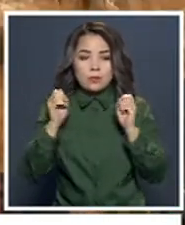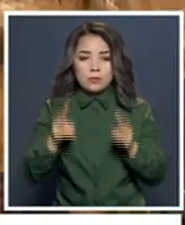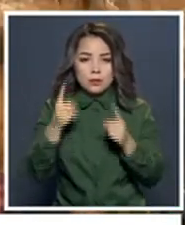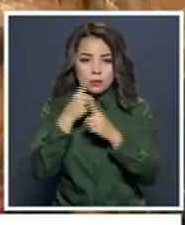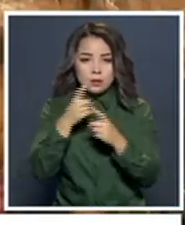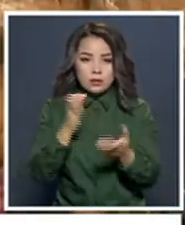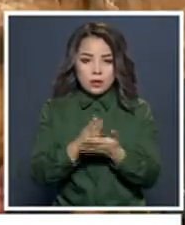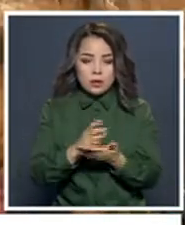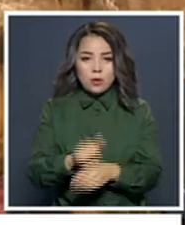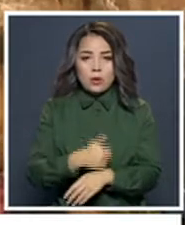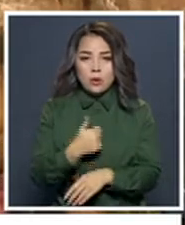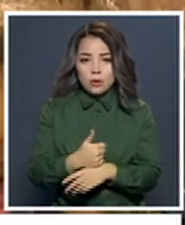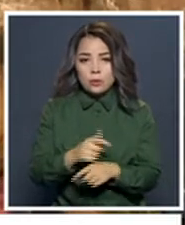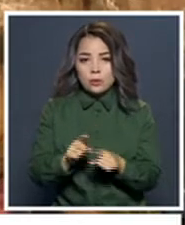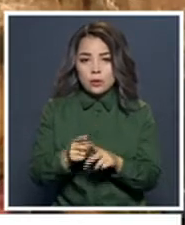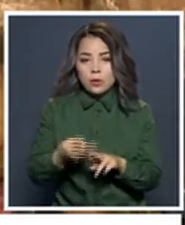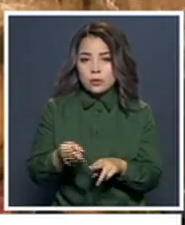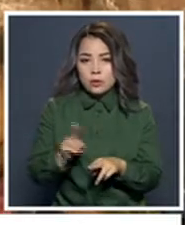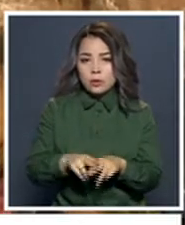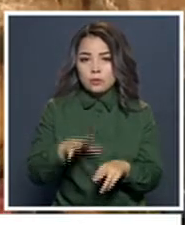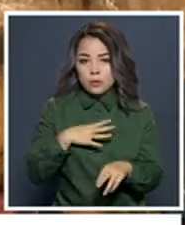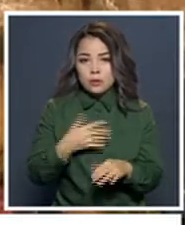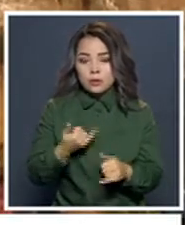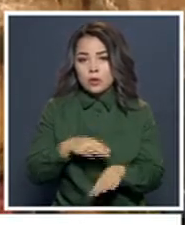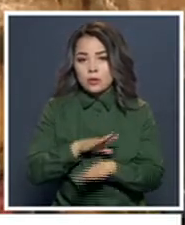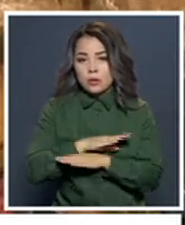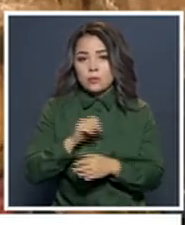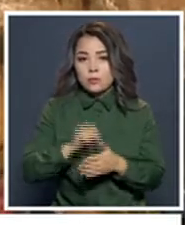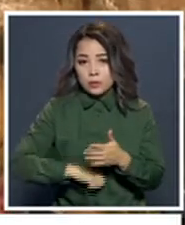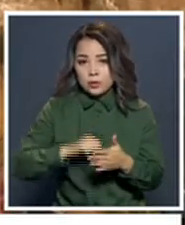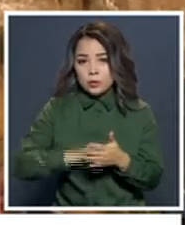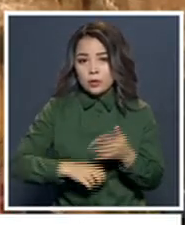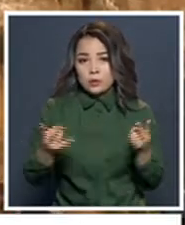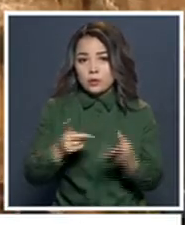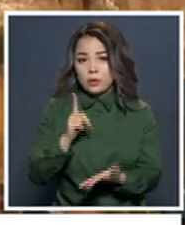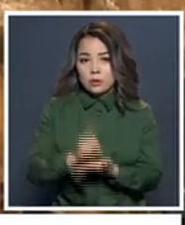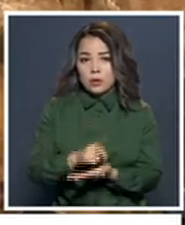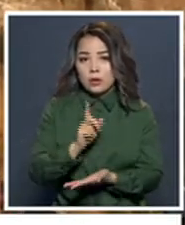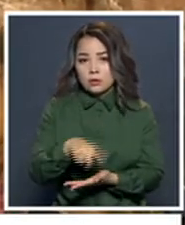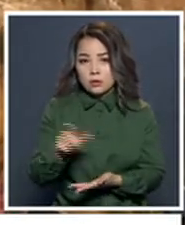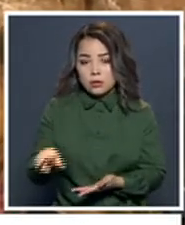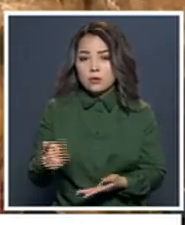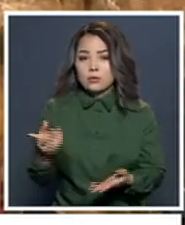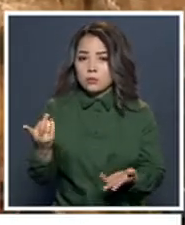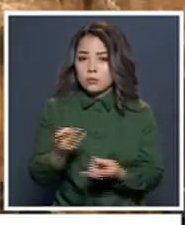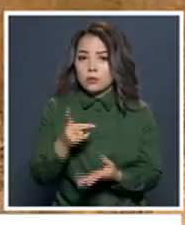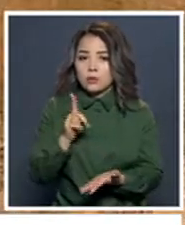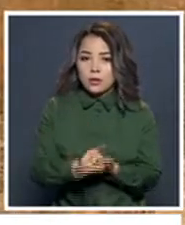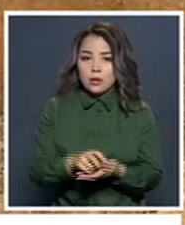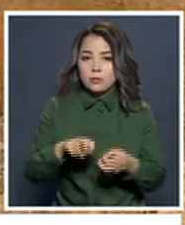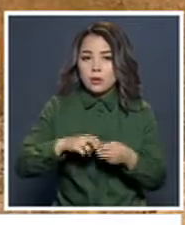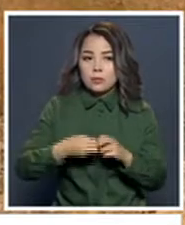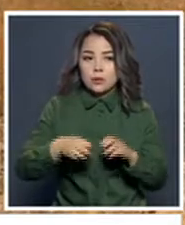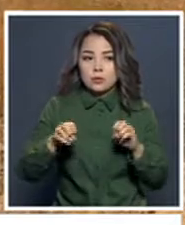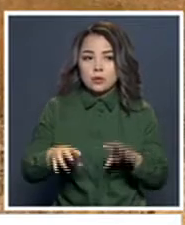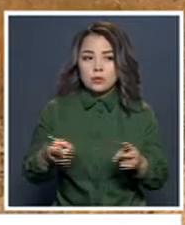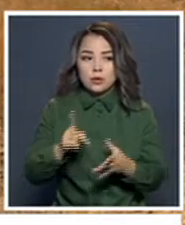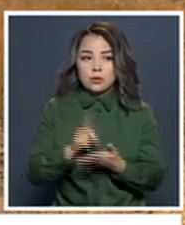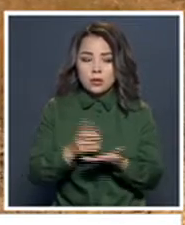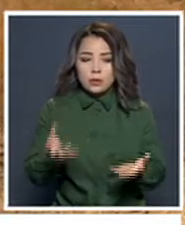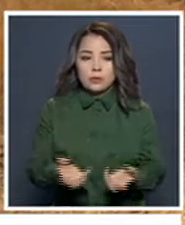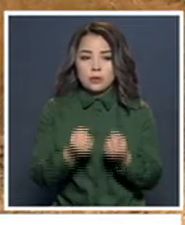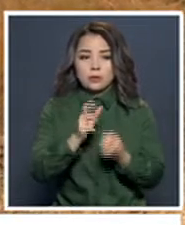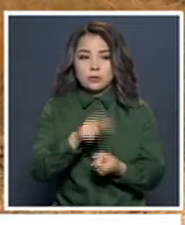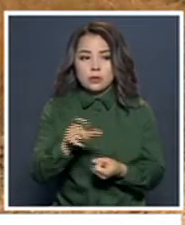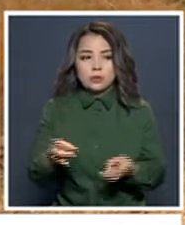Үкіметке дәл осындай құрбандық керек па? Міндетті түрде керек па? Бір мәселен шешу үшін деп. Жергілікті әкімдік